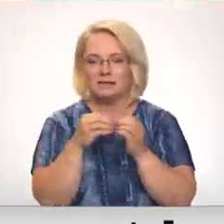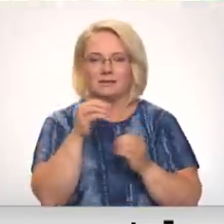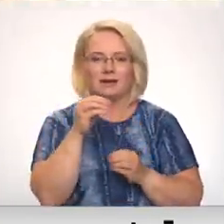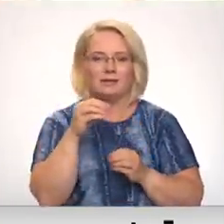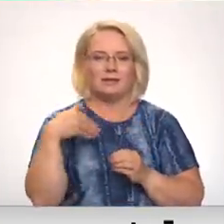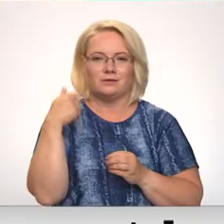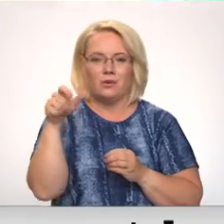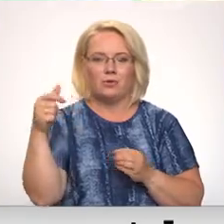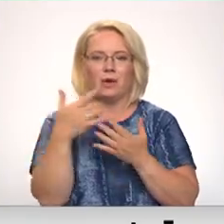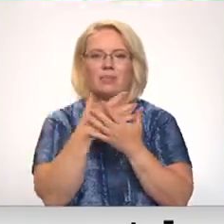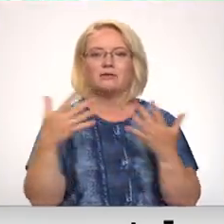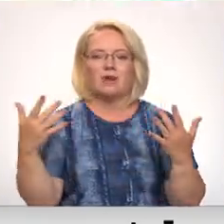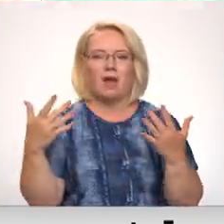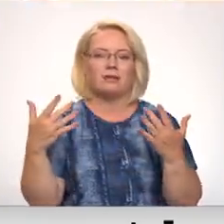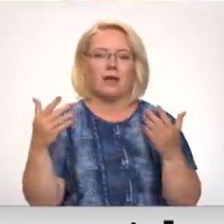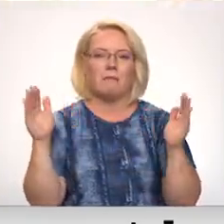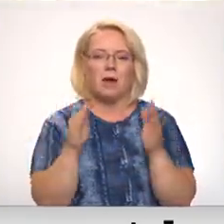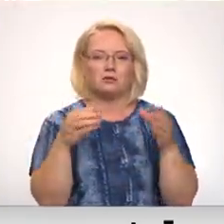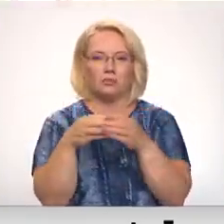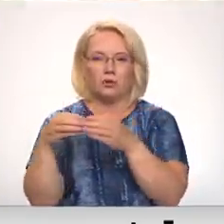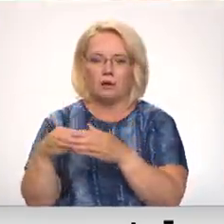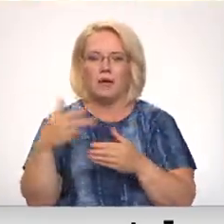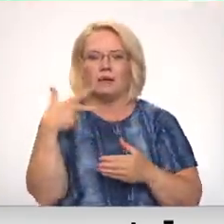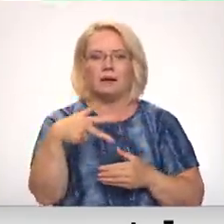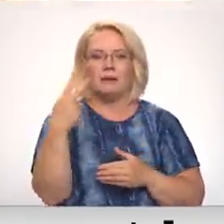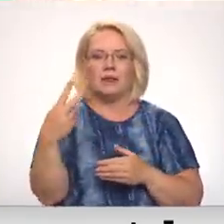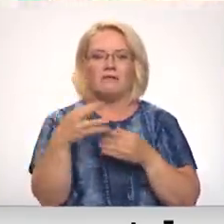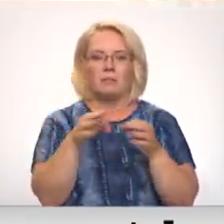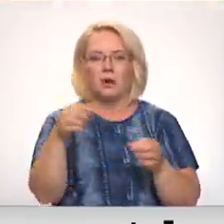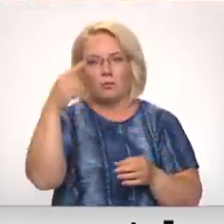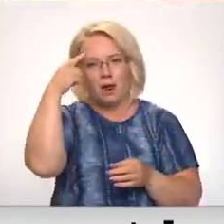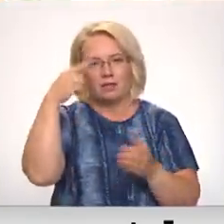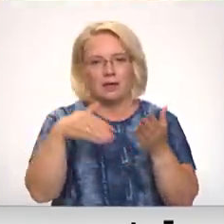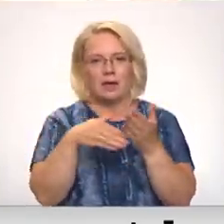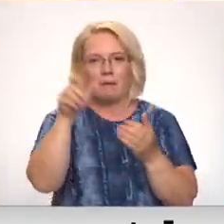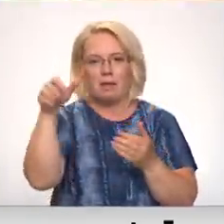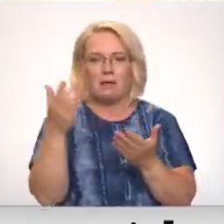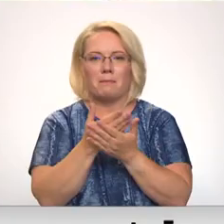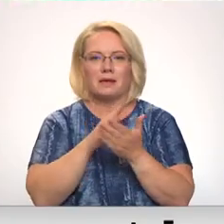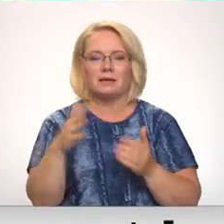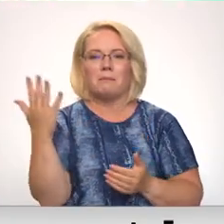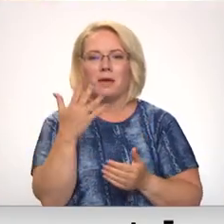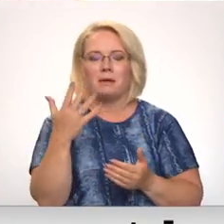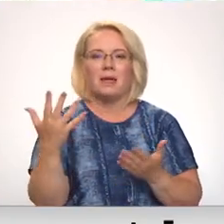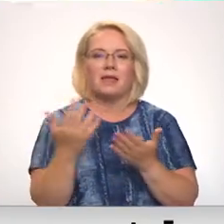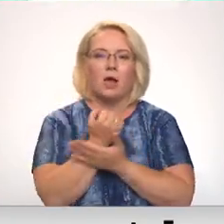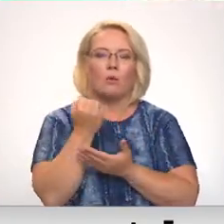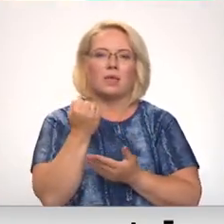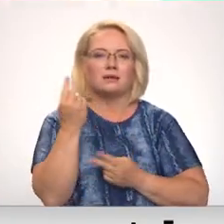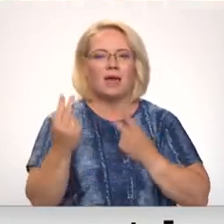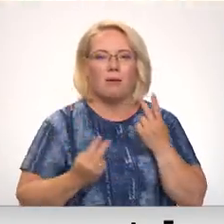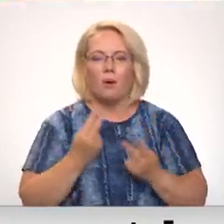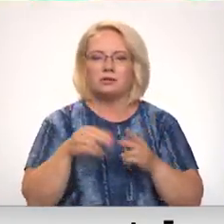mazpulcēni no 20 mazpulkiem, kā arī 32 brīvprātīgie palīgi, noslēgsies piektdien, bet iegūtās emocijas